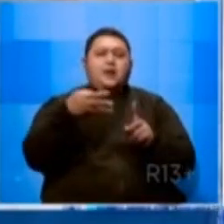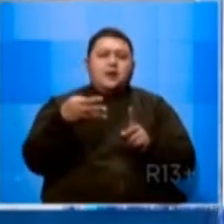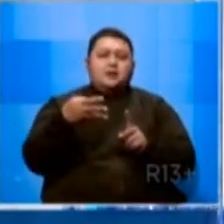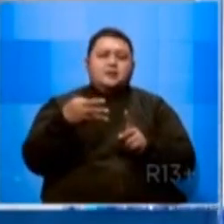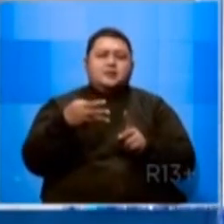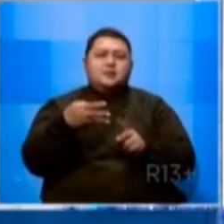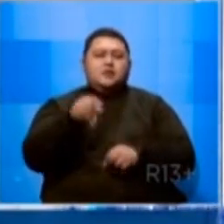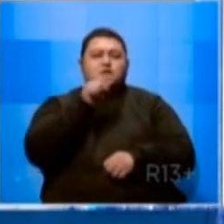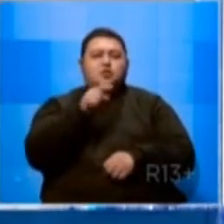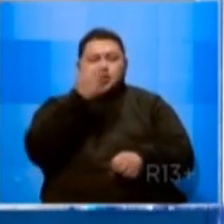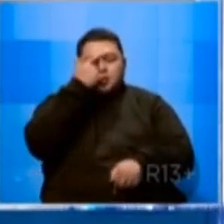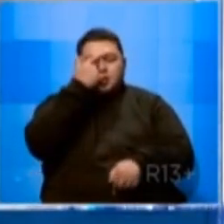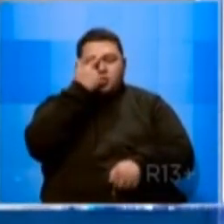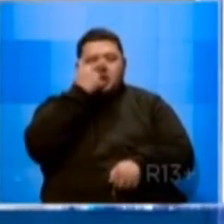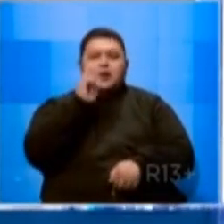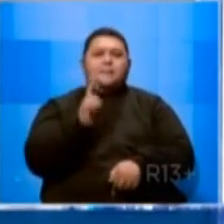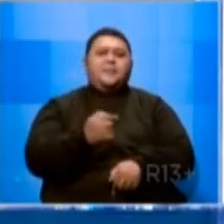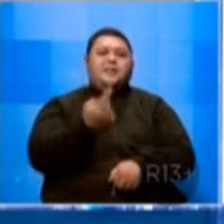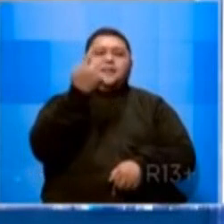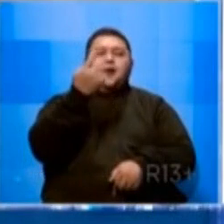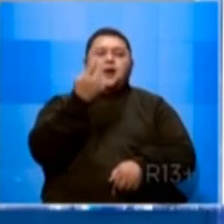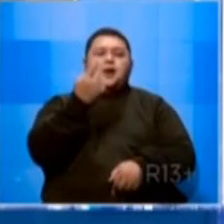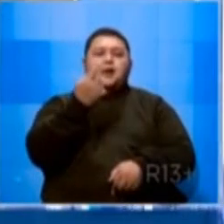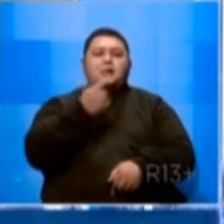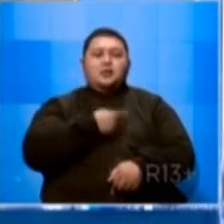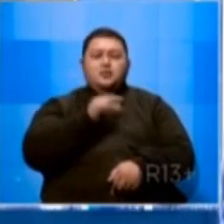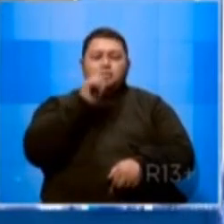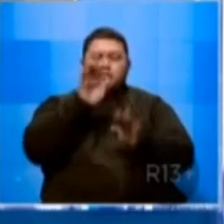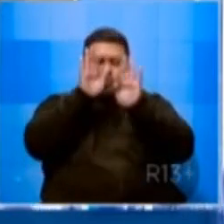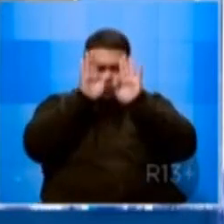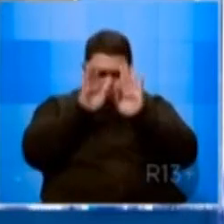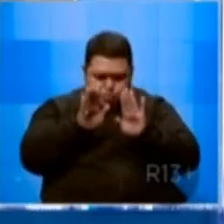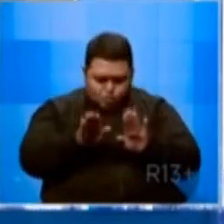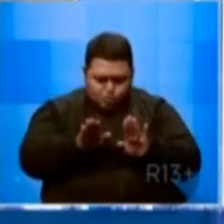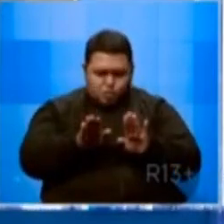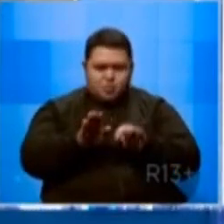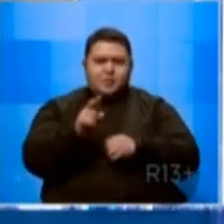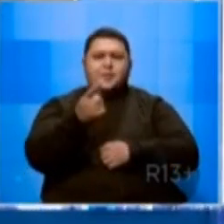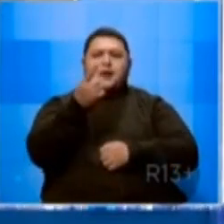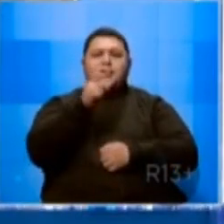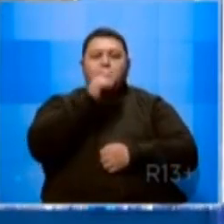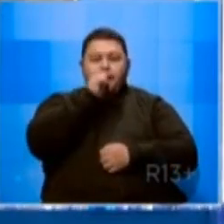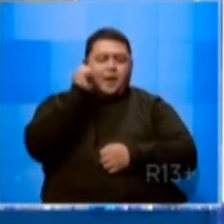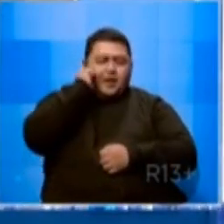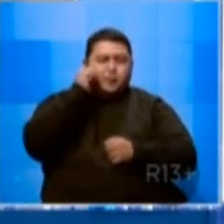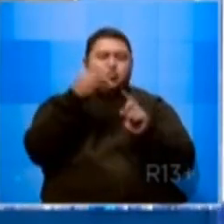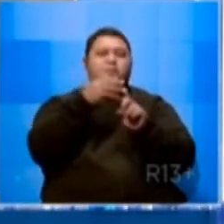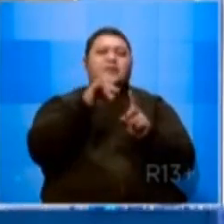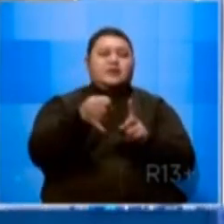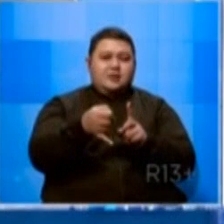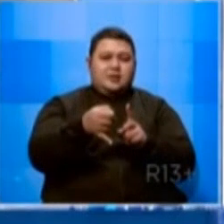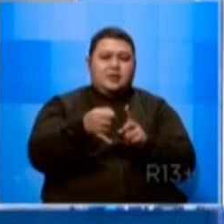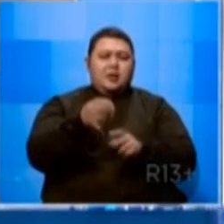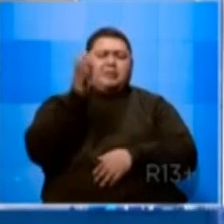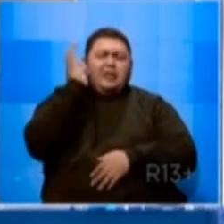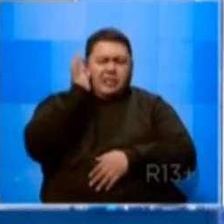salah satu terdakwa yang pertama kali dia bersujud di hadapan ibu rosdi dan bapak sambal Duta barat dia bersujud